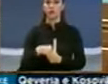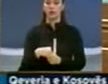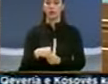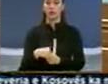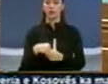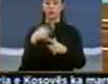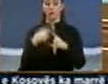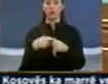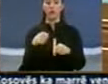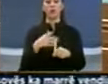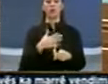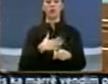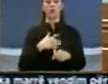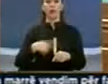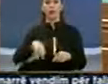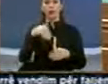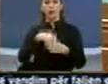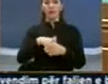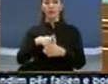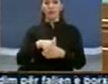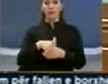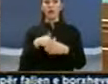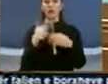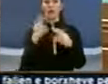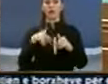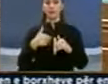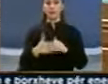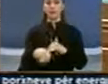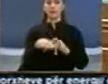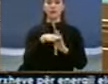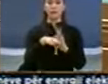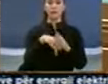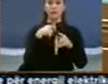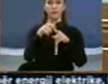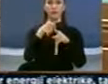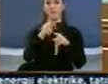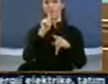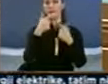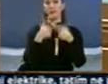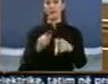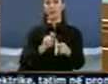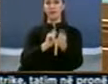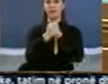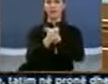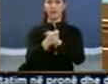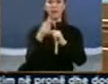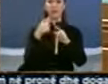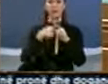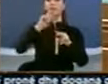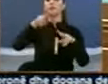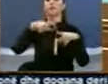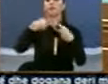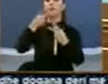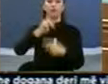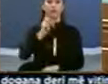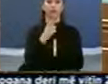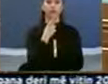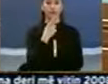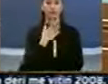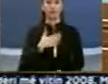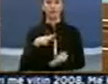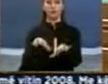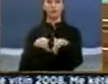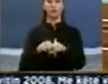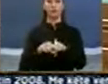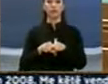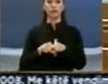dhe se të tillë ne me votën tonë, me ligjin që do ta miratojmë, nuk do të lejojmë të tërësohet dhe të bëhet e askujt tjetër. Prandaj unë ju